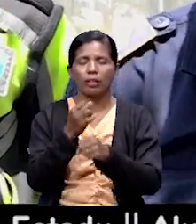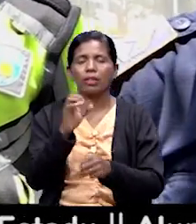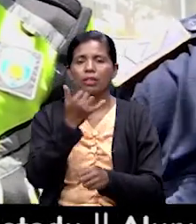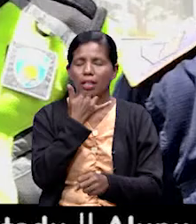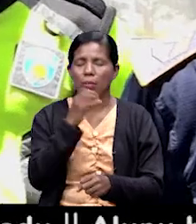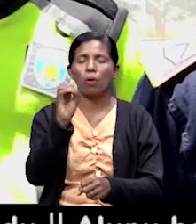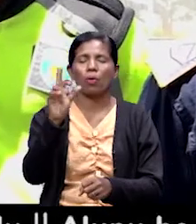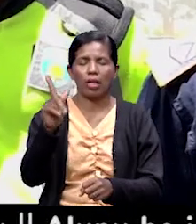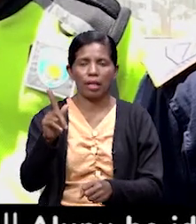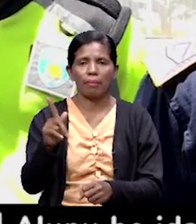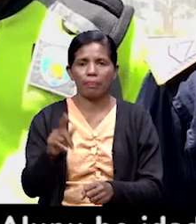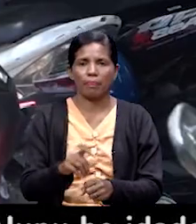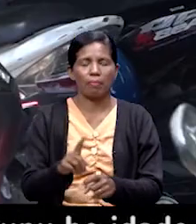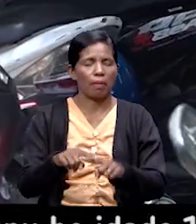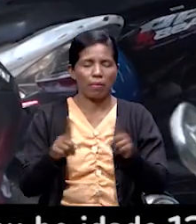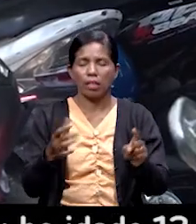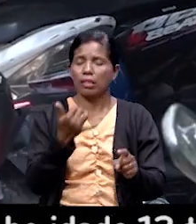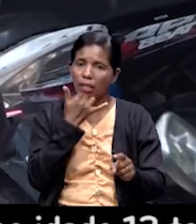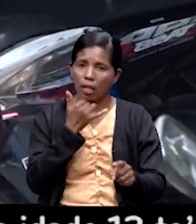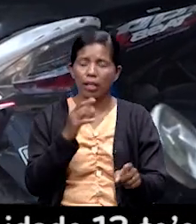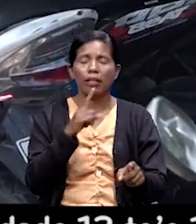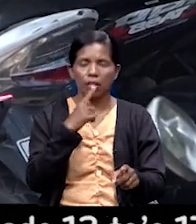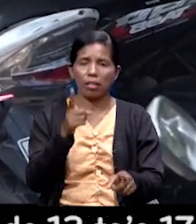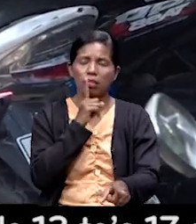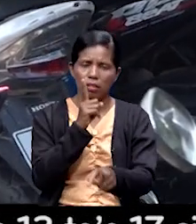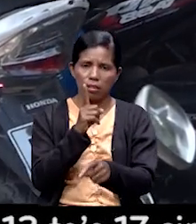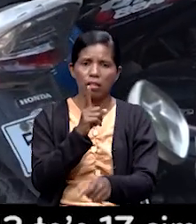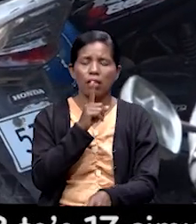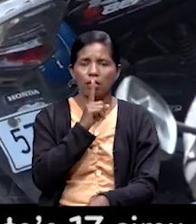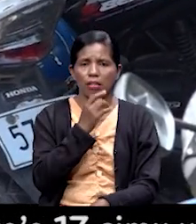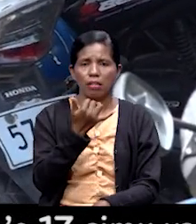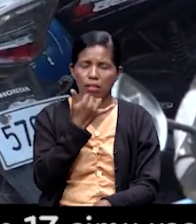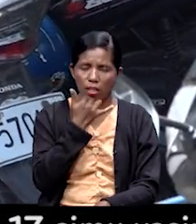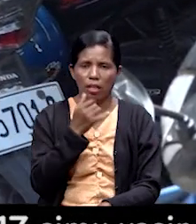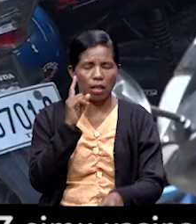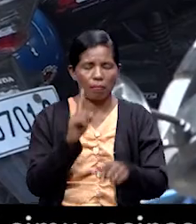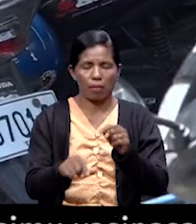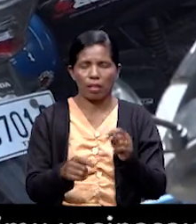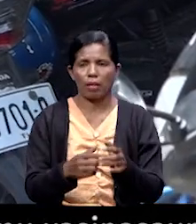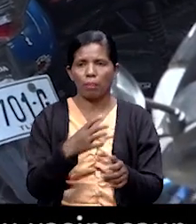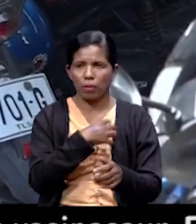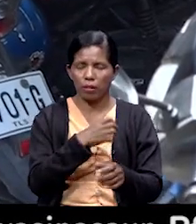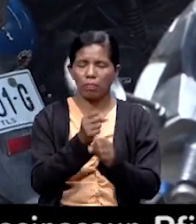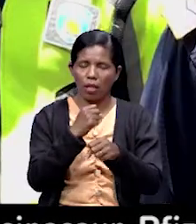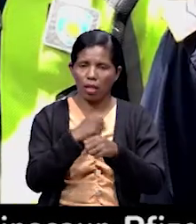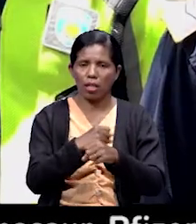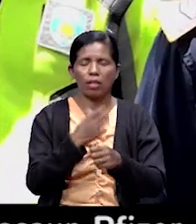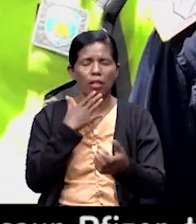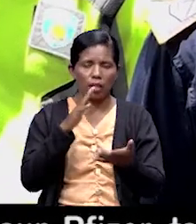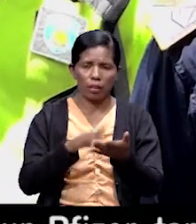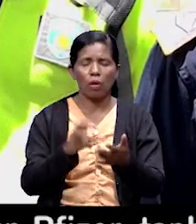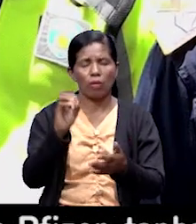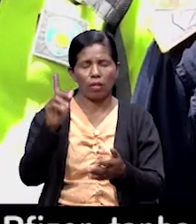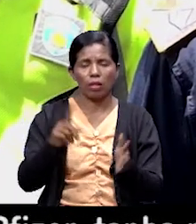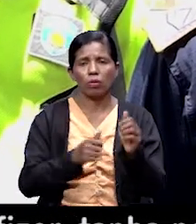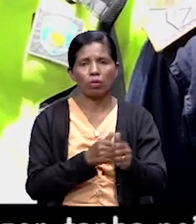lah tetet sini. Salah ita tetet salah pakuri si. I salah hirak kata ni halon ni ni tiru law ni saya example. Kolek transit